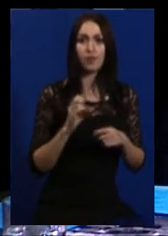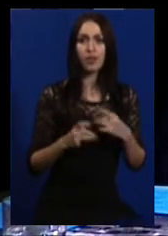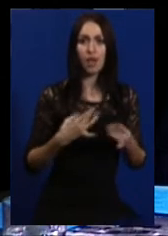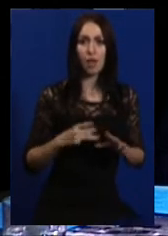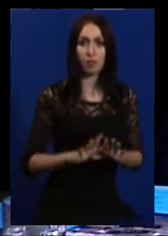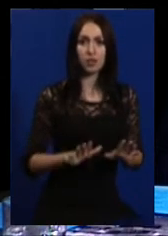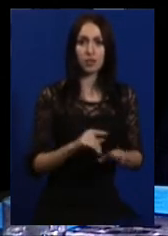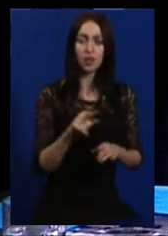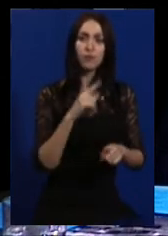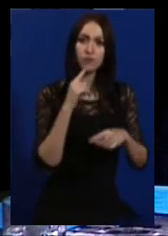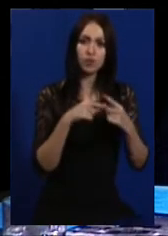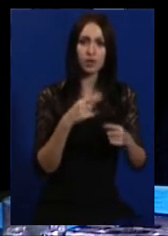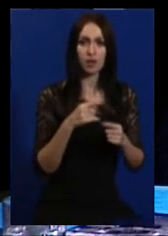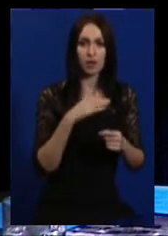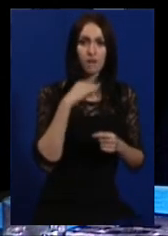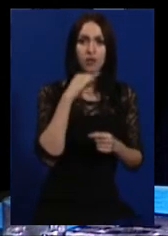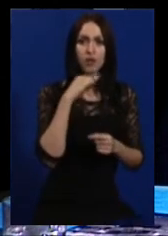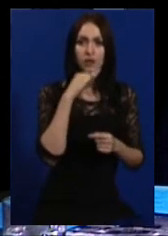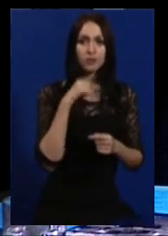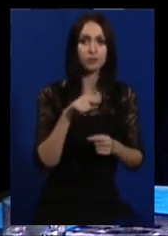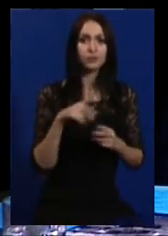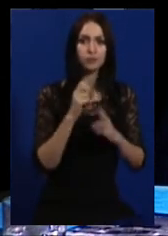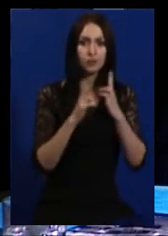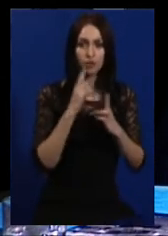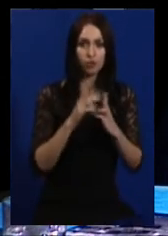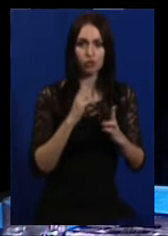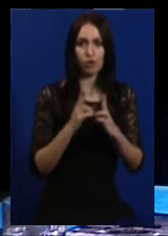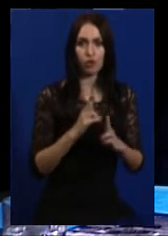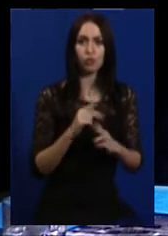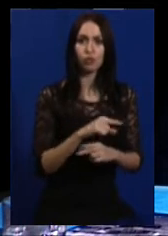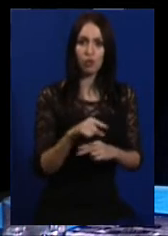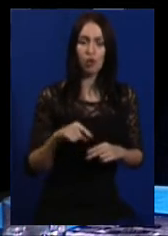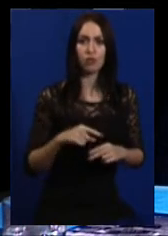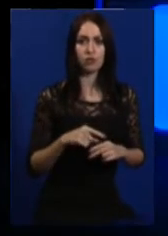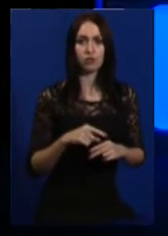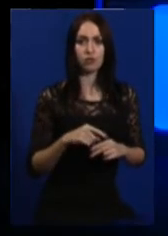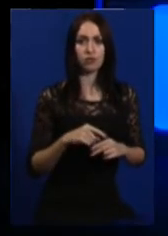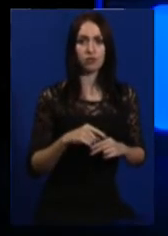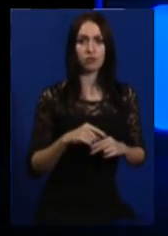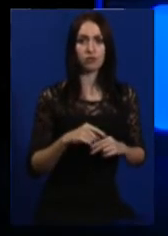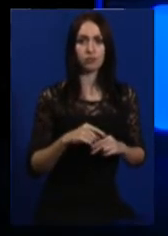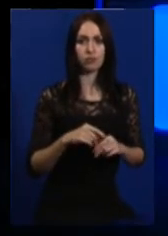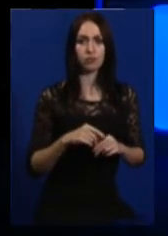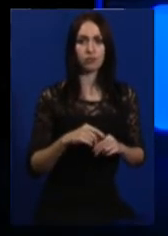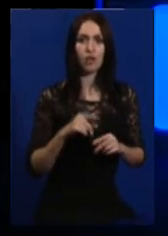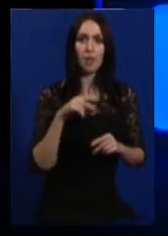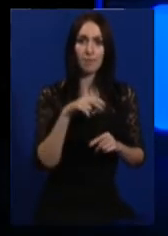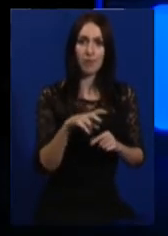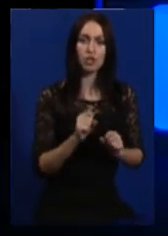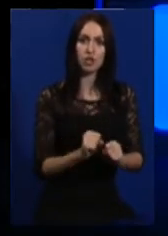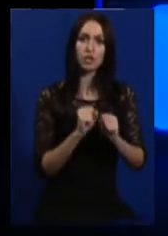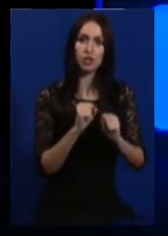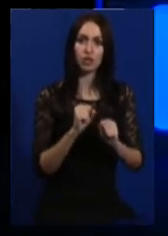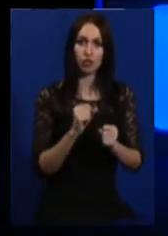всегда всего хватает они не жалуется не на что то есть они подошли защищать